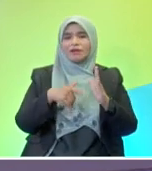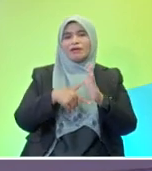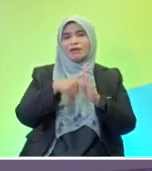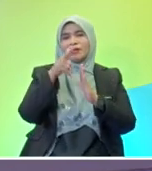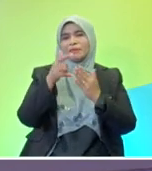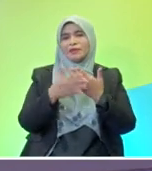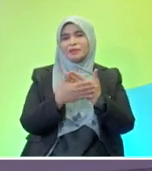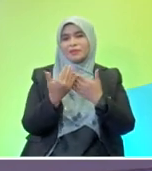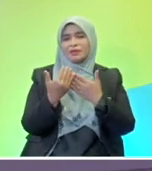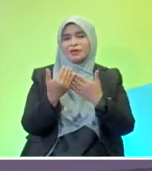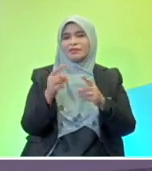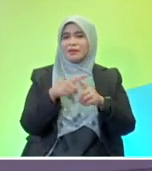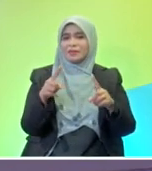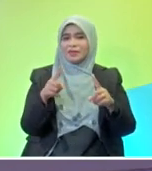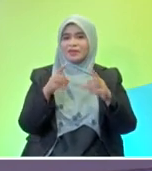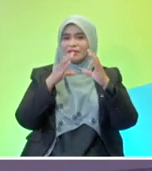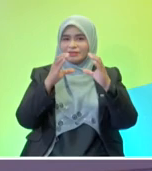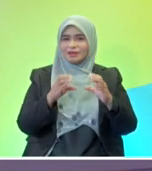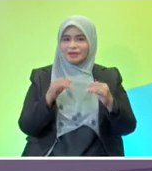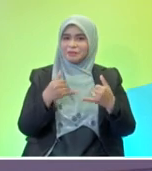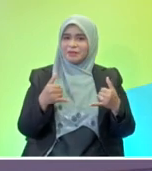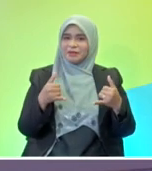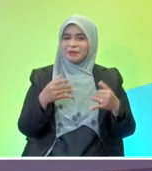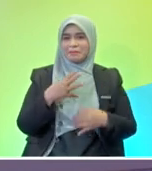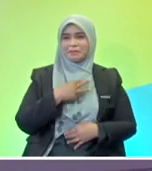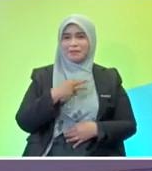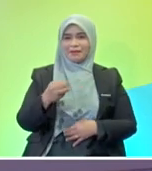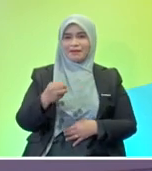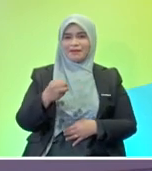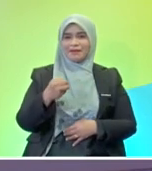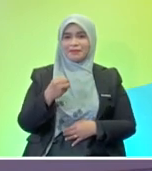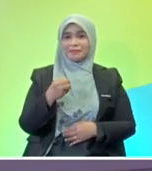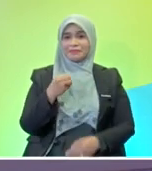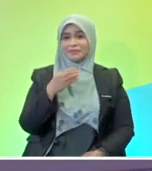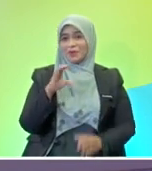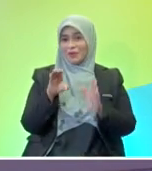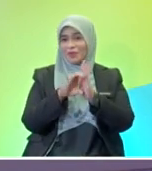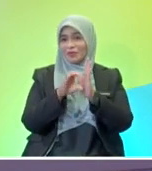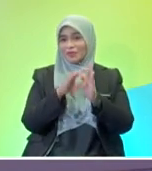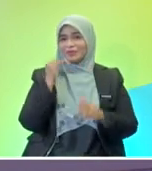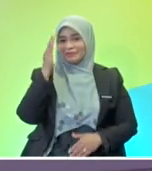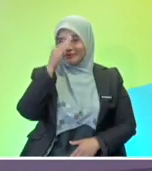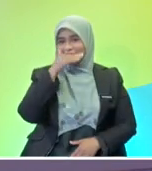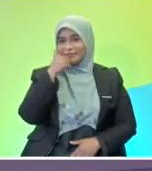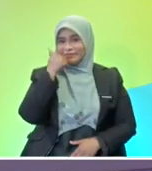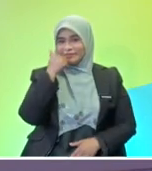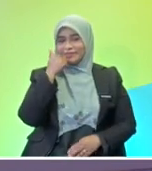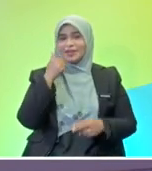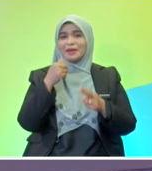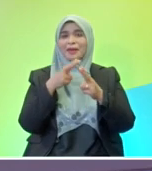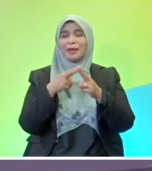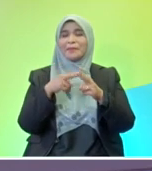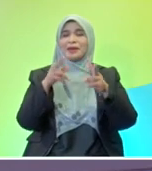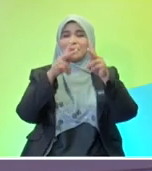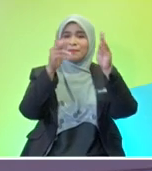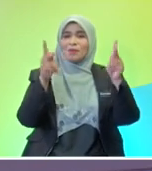cara bermain dia menarik. Okey, ini dia. Cantiknya. Ini nama dia,